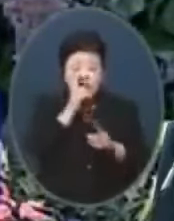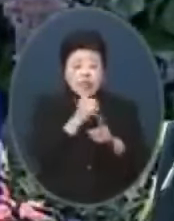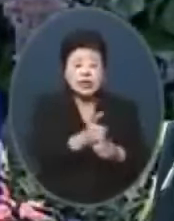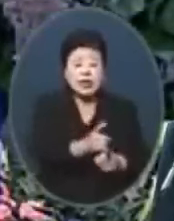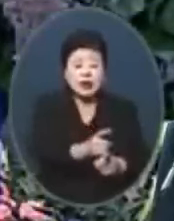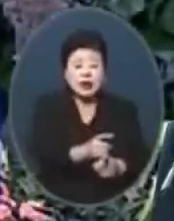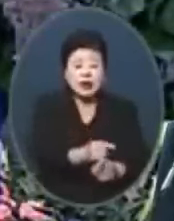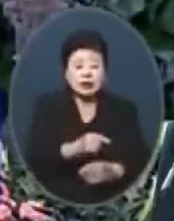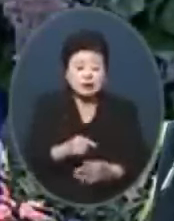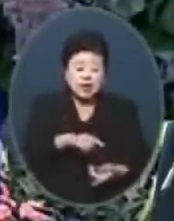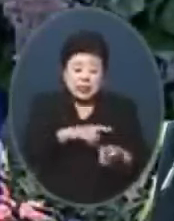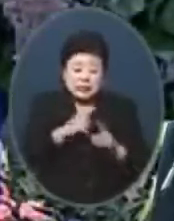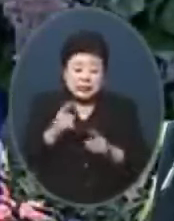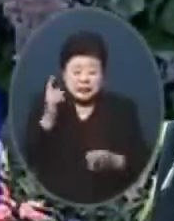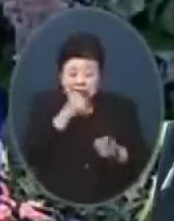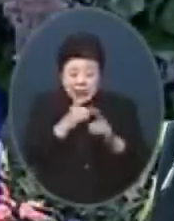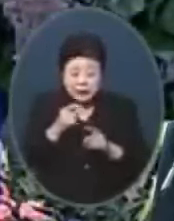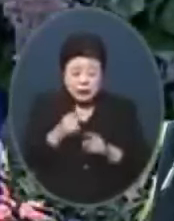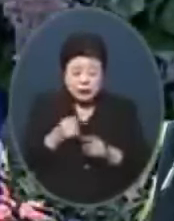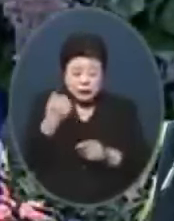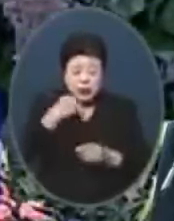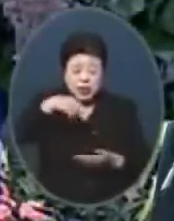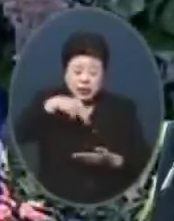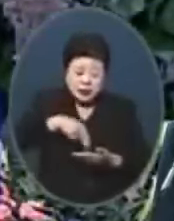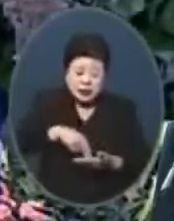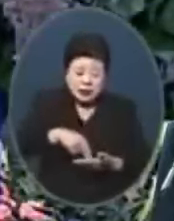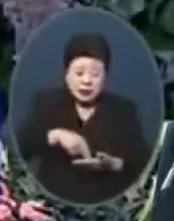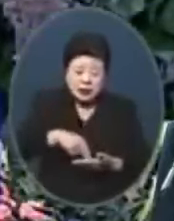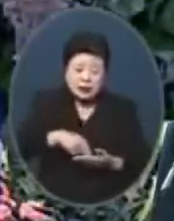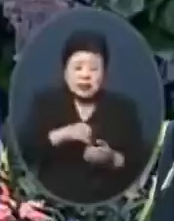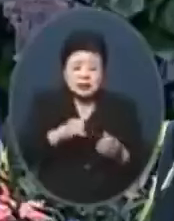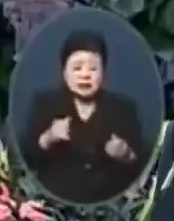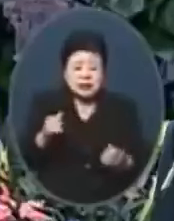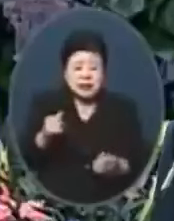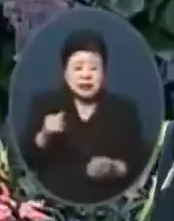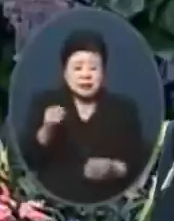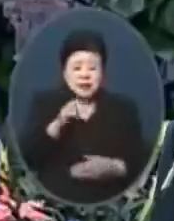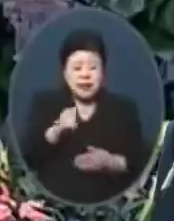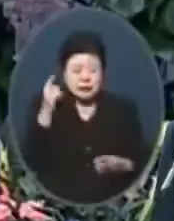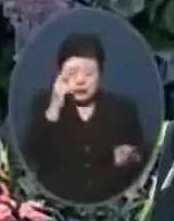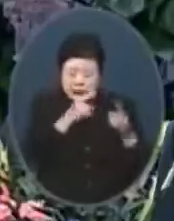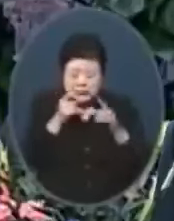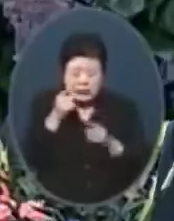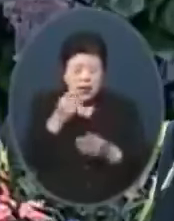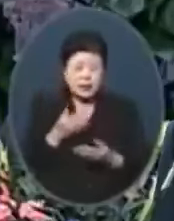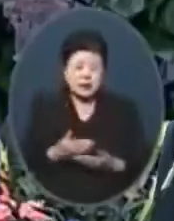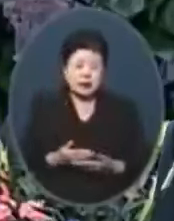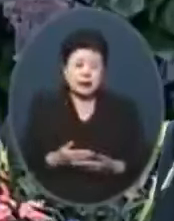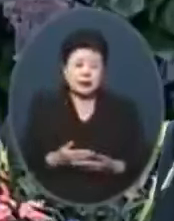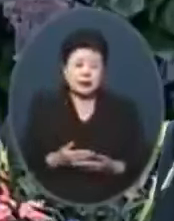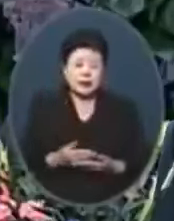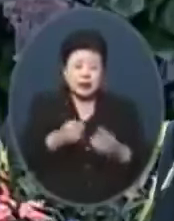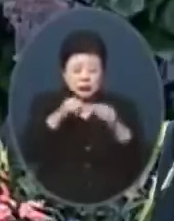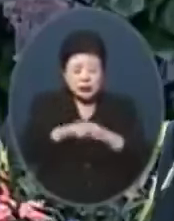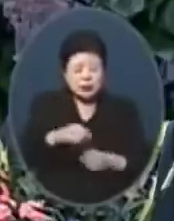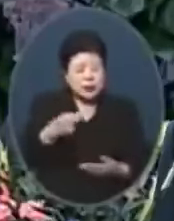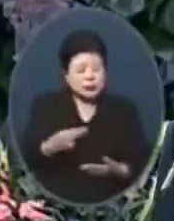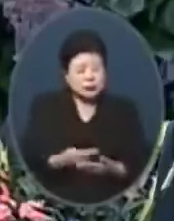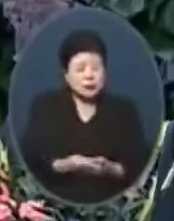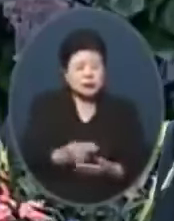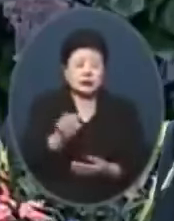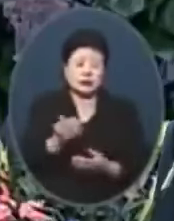상하면 그것을 누가 일으키겠냐. 사람의 심령이 상하면 좌절과 절망에 쓰러지고 마는